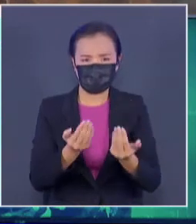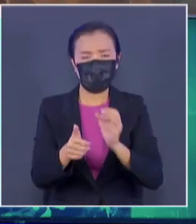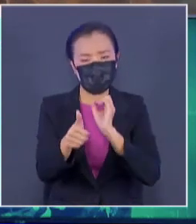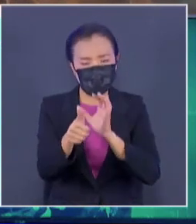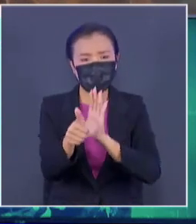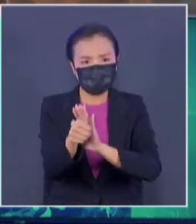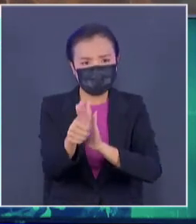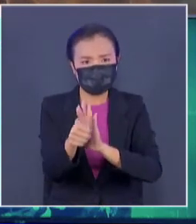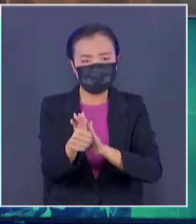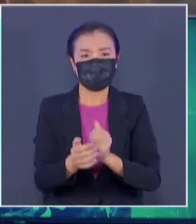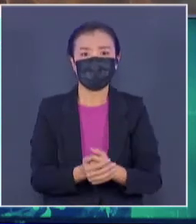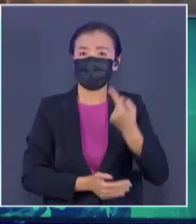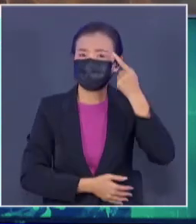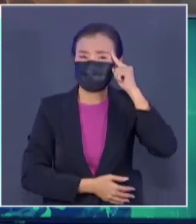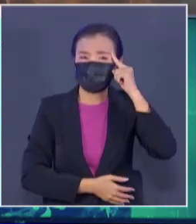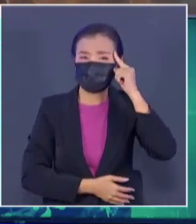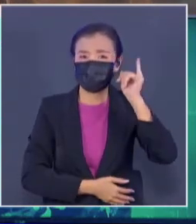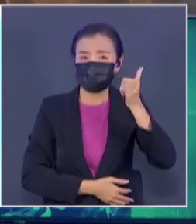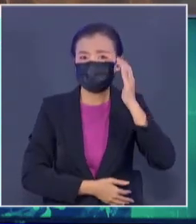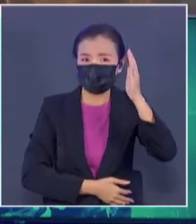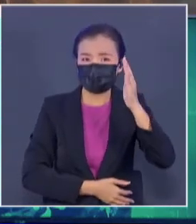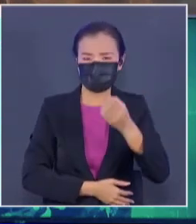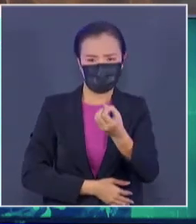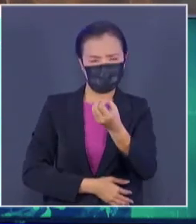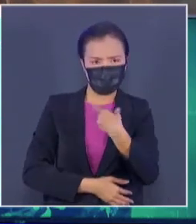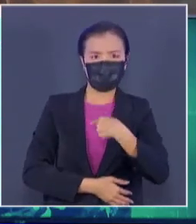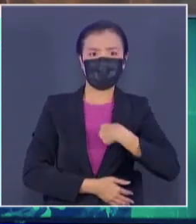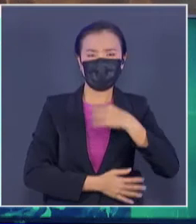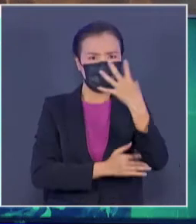ยนะครับเพราะไม่รู้หรอกว่าวันใดคืนดีเนี่ยใครจะมาเสนอให้ลูกของเราแล้วต